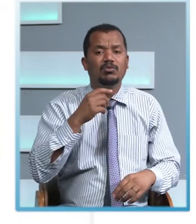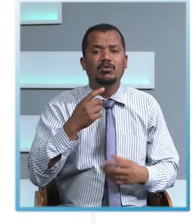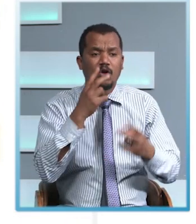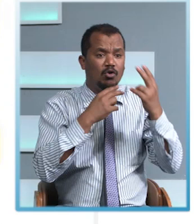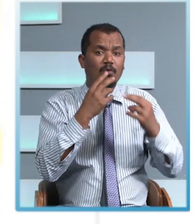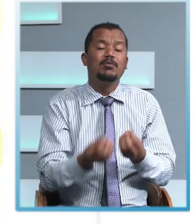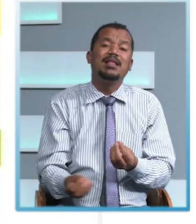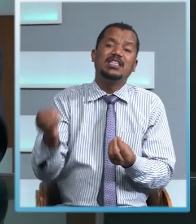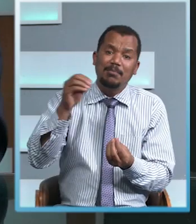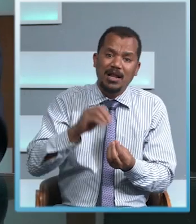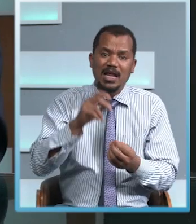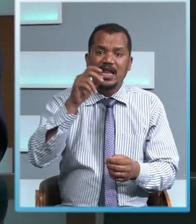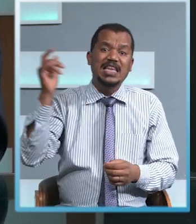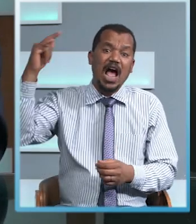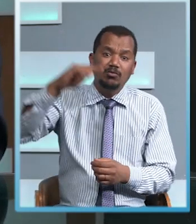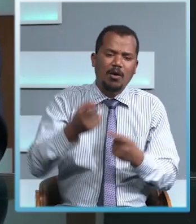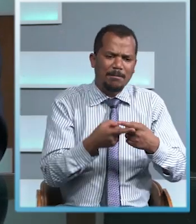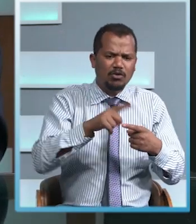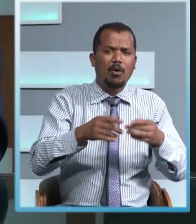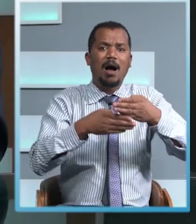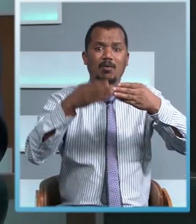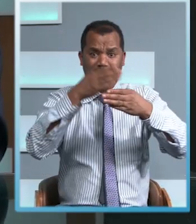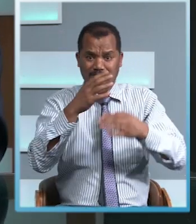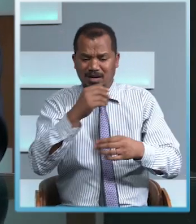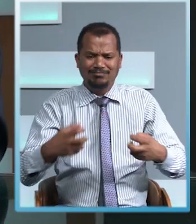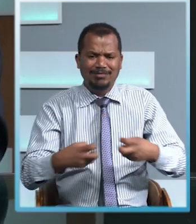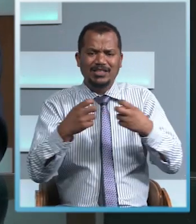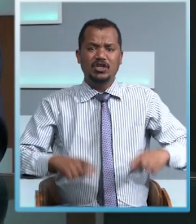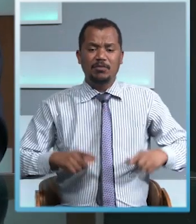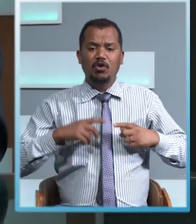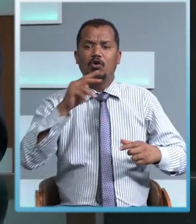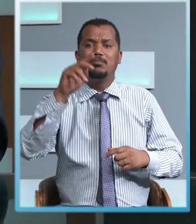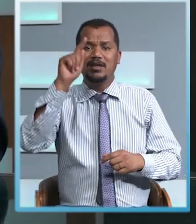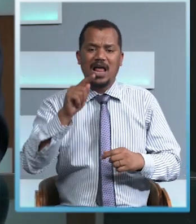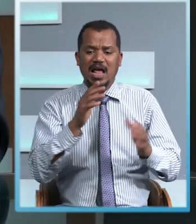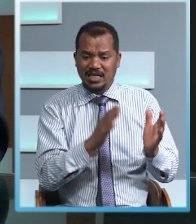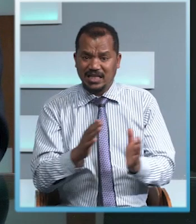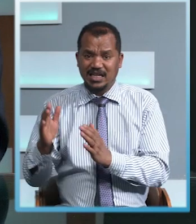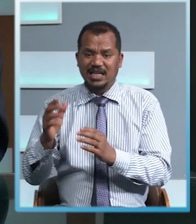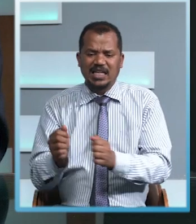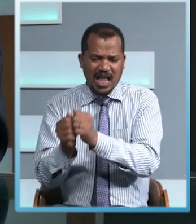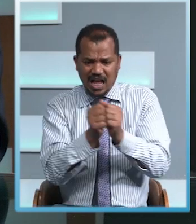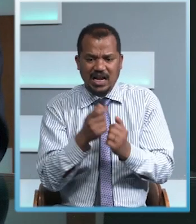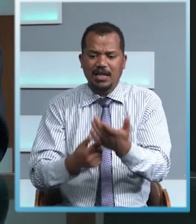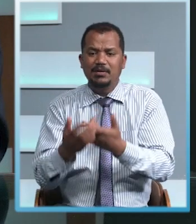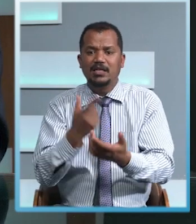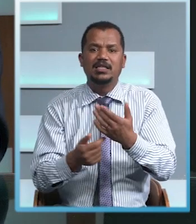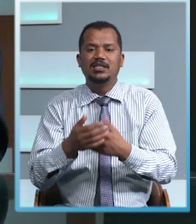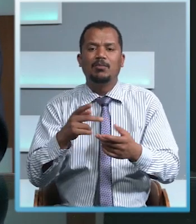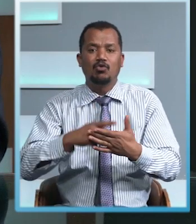እንደሚመለከቱም ተገልጿል። ከጉብኝቱ በተጨማሪ ዲያስፖራው በመልሶ ማቋቋምና በድህረ ግጭት የሚኖረውን ሚና አስመልክቶ የተዘጋጀ